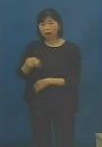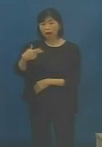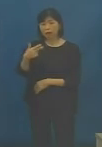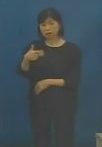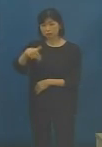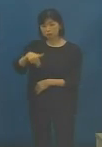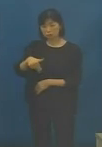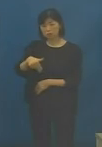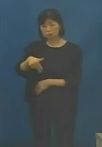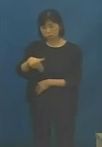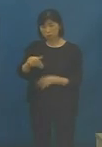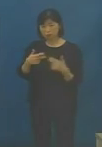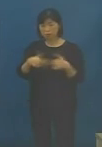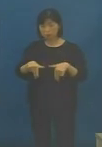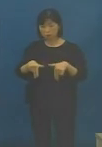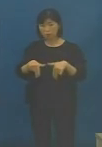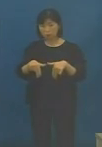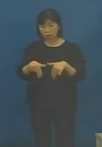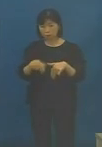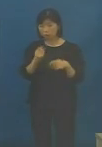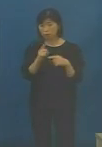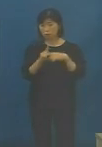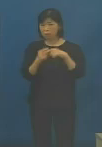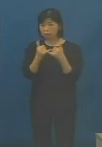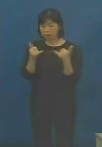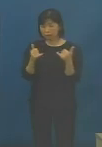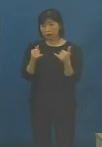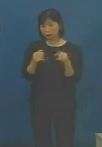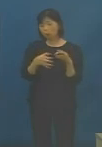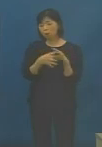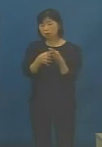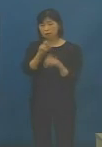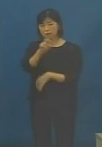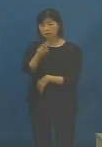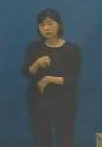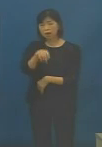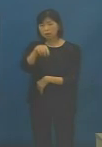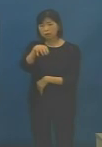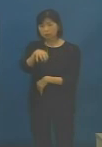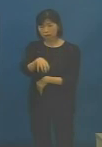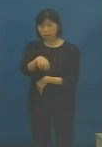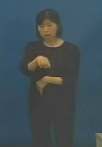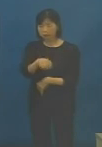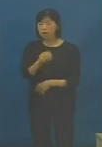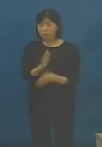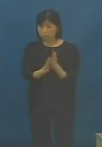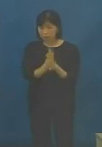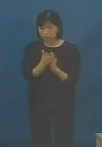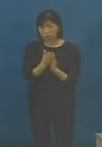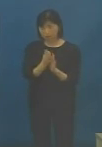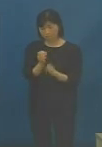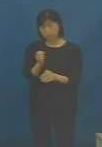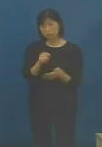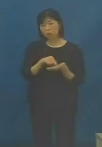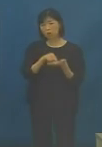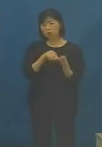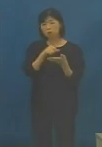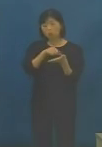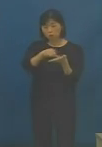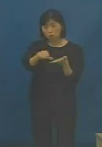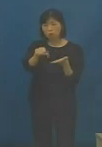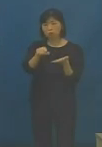性者コンタクトセンターで、私ども再度で登録をしていくと。で今までお医者さんがその手間を持ってた